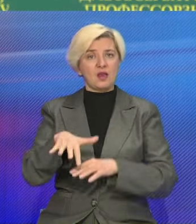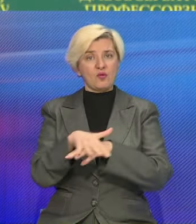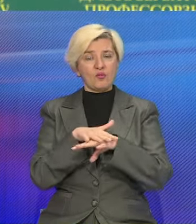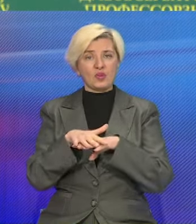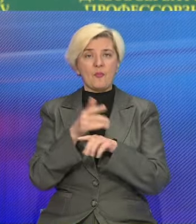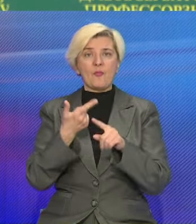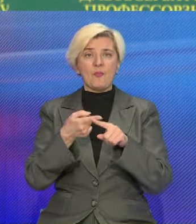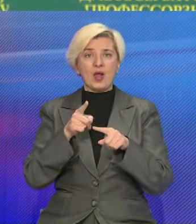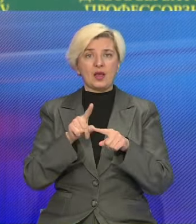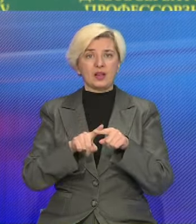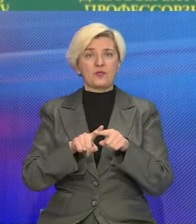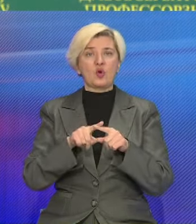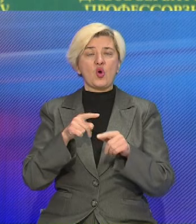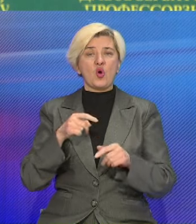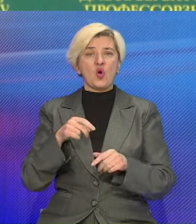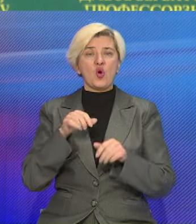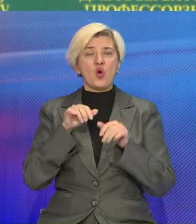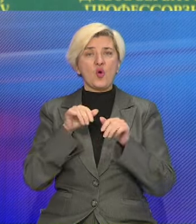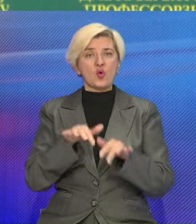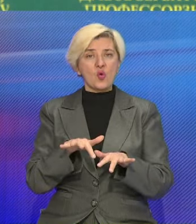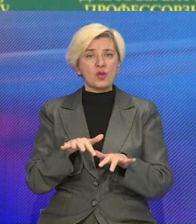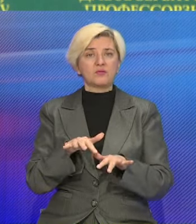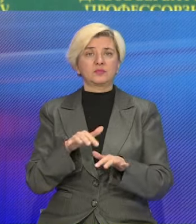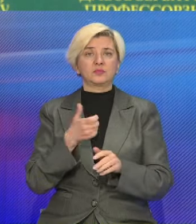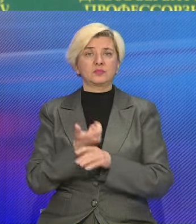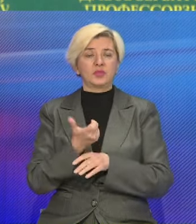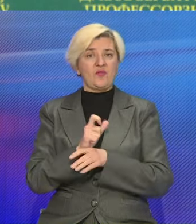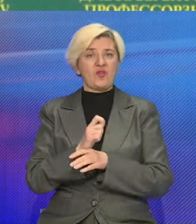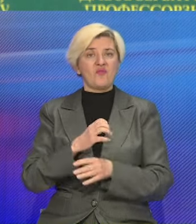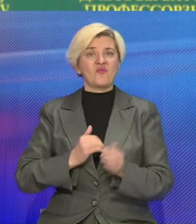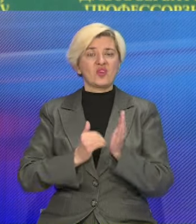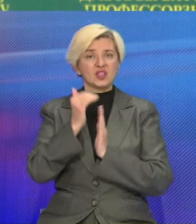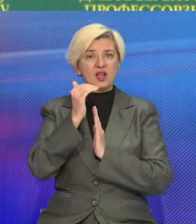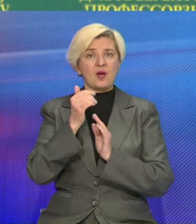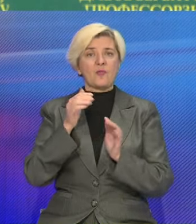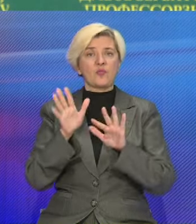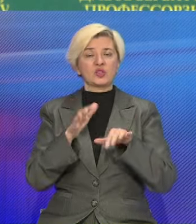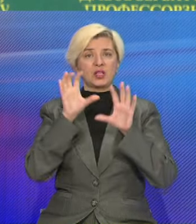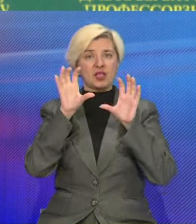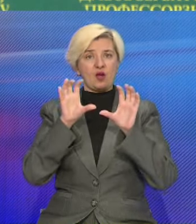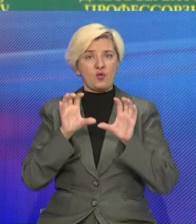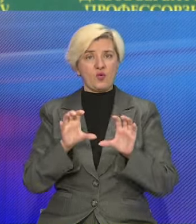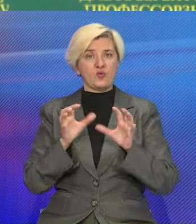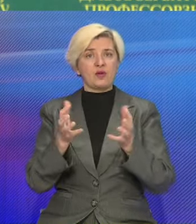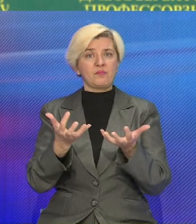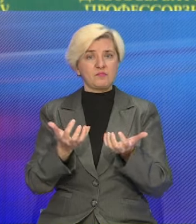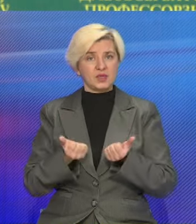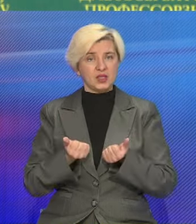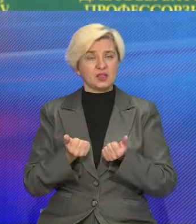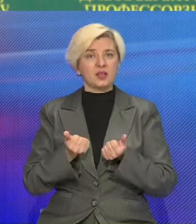доволі висока, тому що після закону, потім працює закон, далі включитися в роботу по її висполненню вся